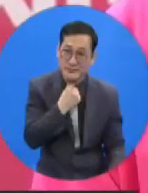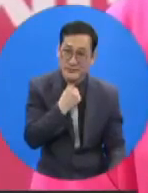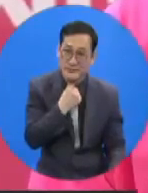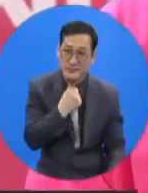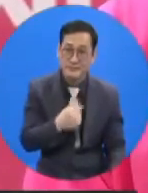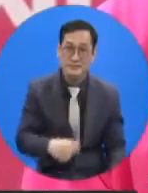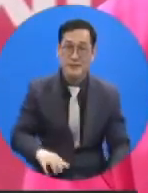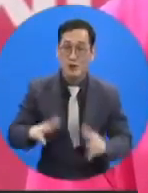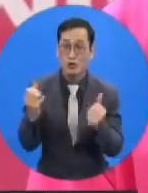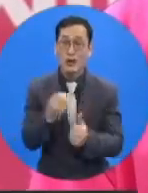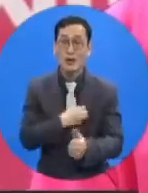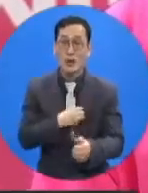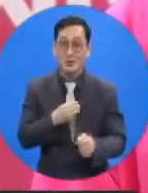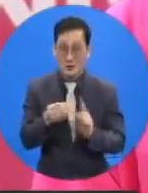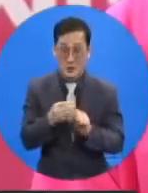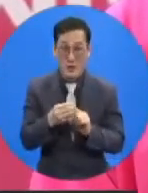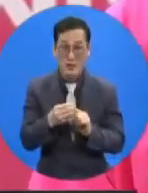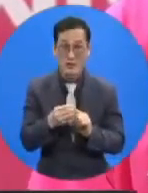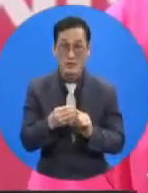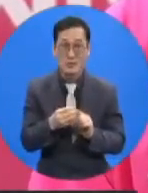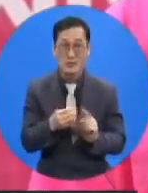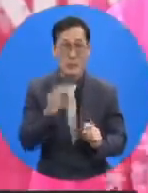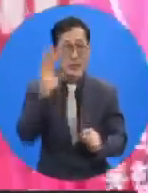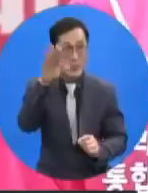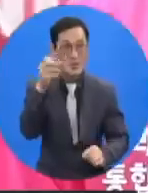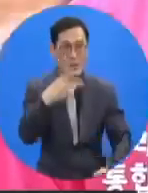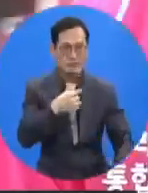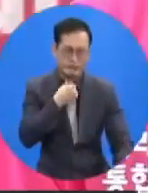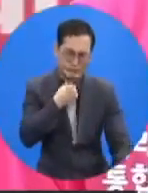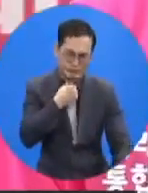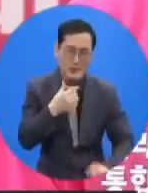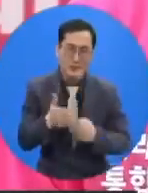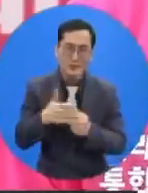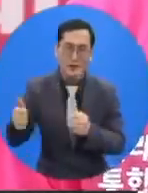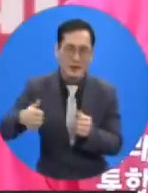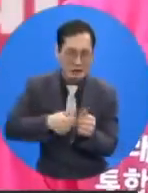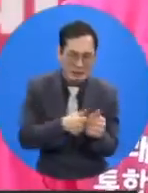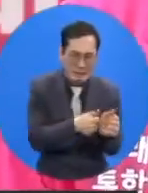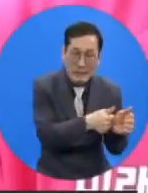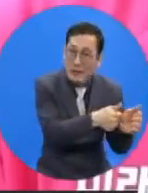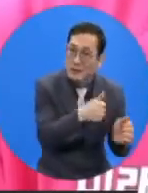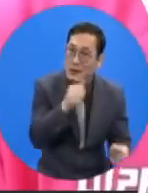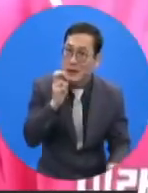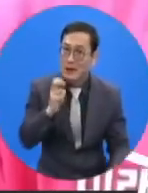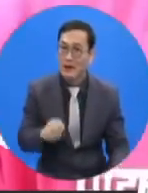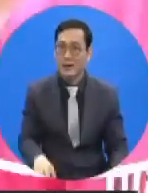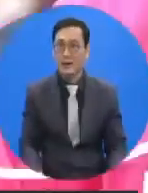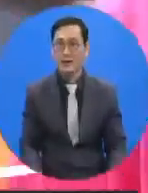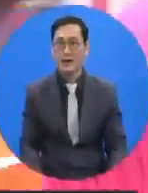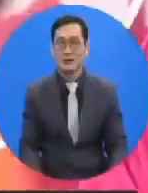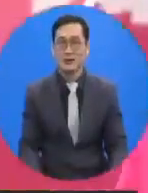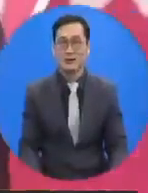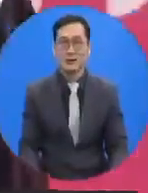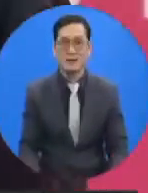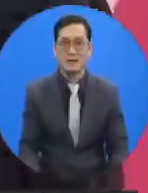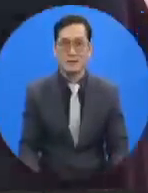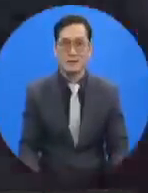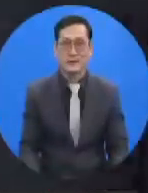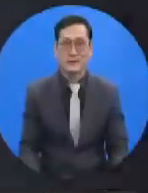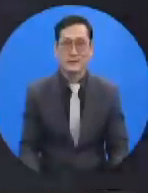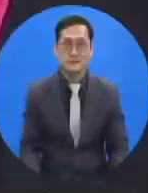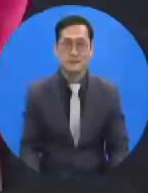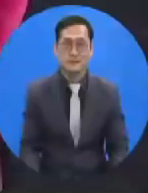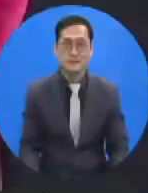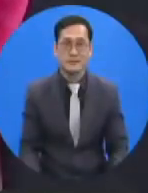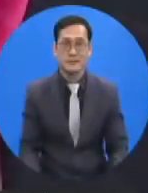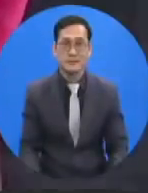저는 안쓰럽네요. 안쓰럽고 좀 부끄럽네요. 저런 분들께서 대한민국의 대표 역할을 하셨고 또 하시겠다는 마음을